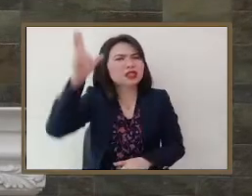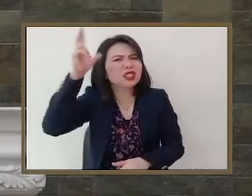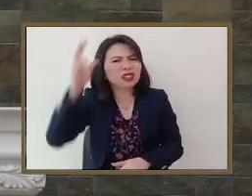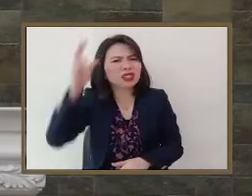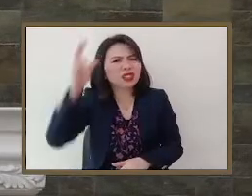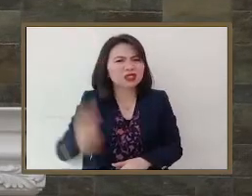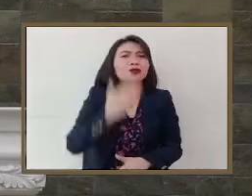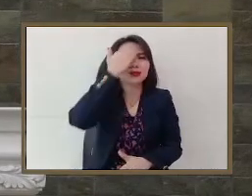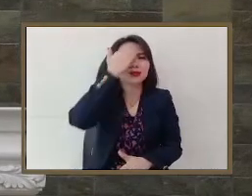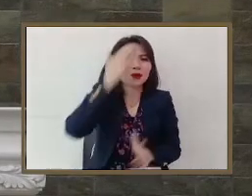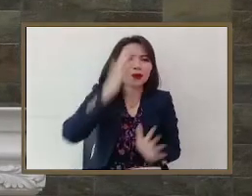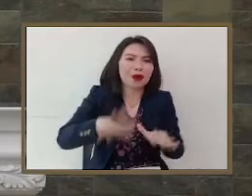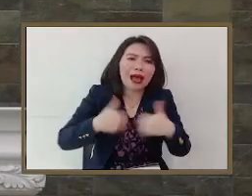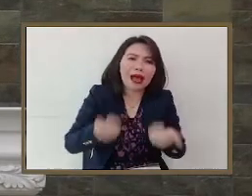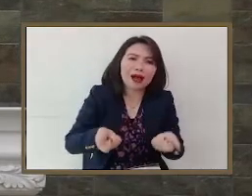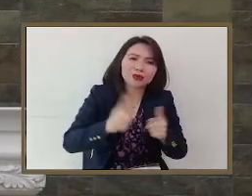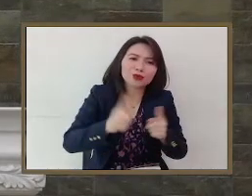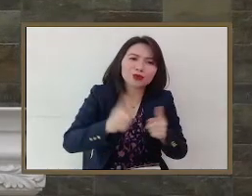siya